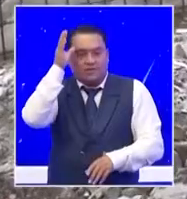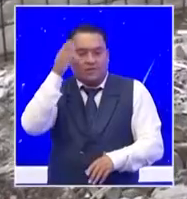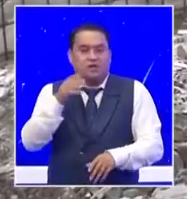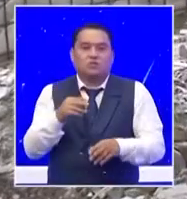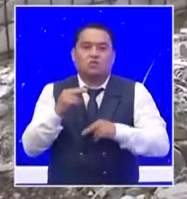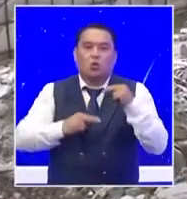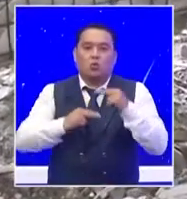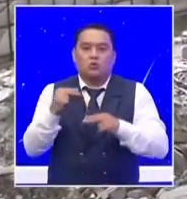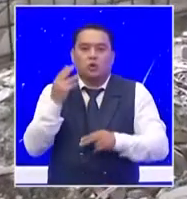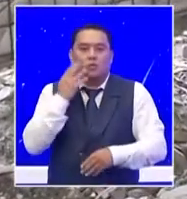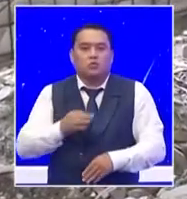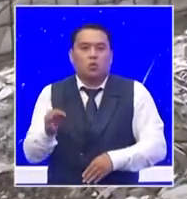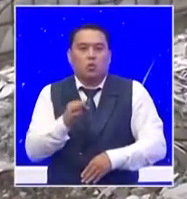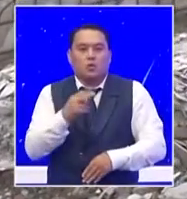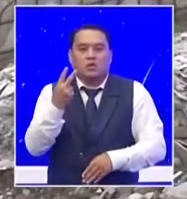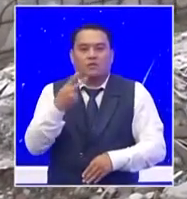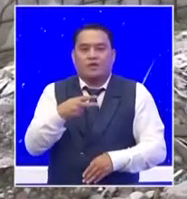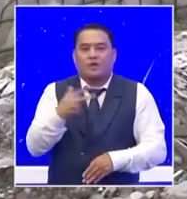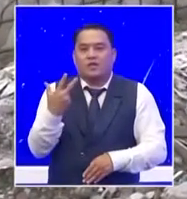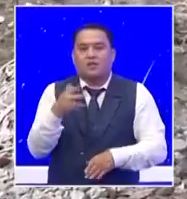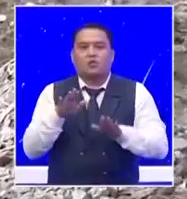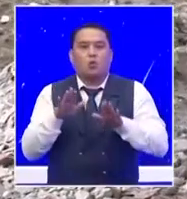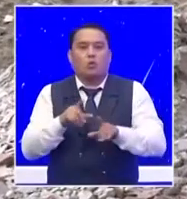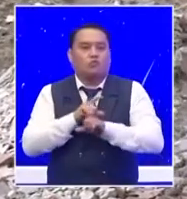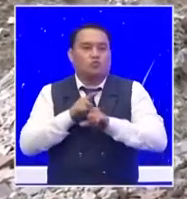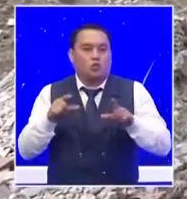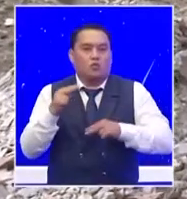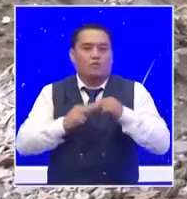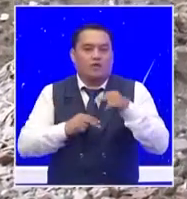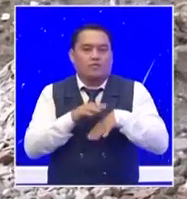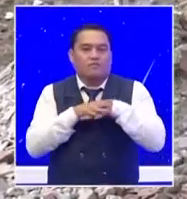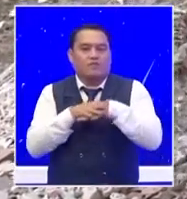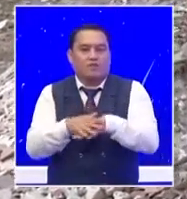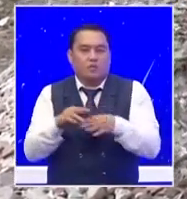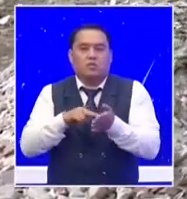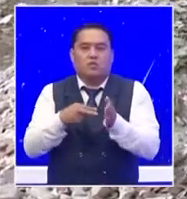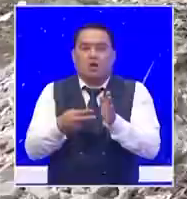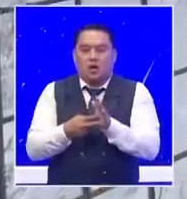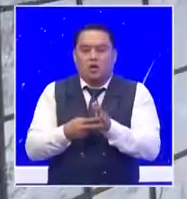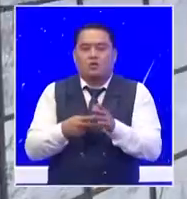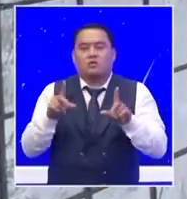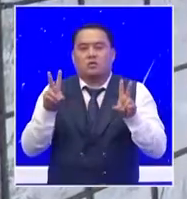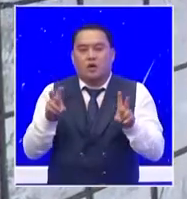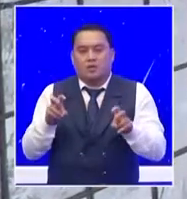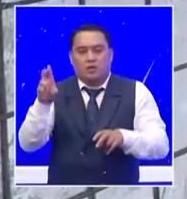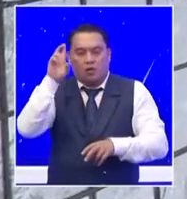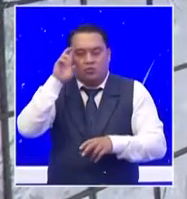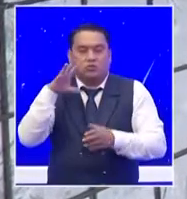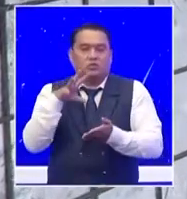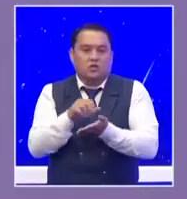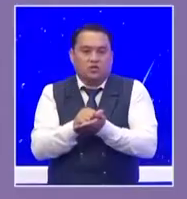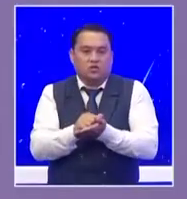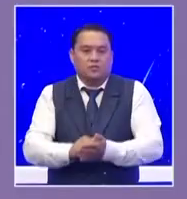строящихся сейчас в области, 23 – это только школы. Средства на их возведение выделяются как планово, так и в рамках дорожной карты